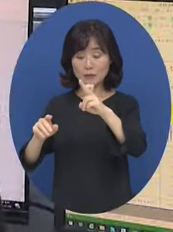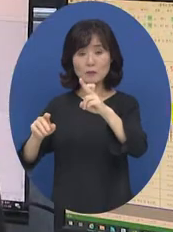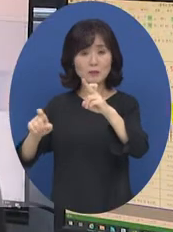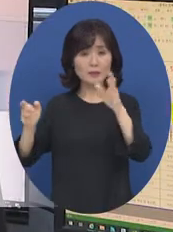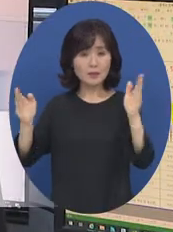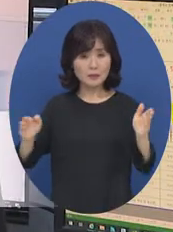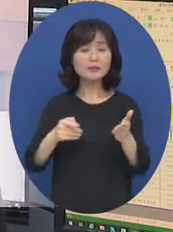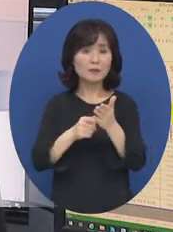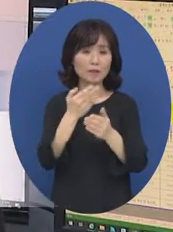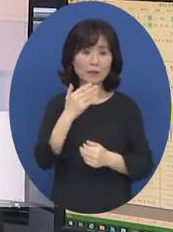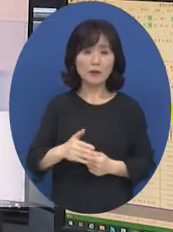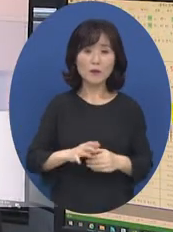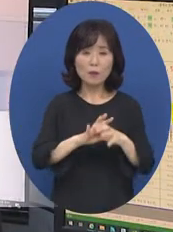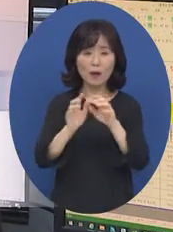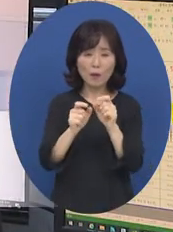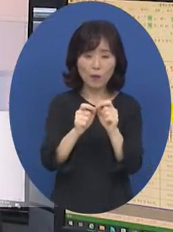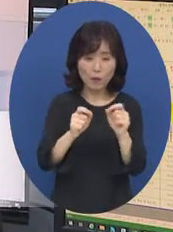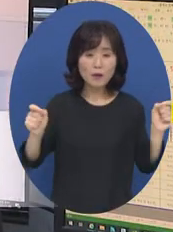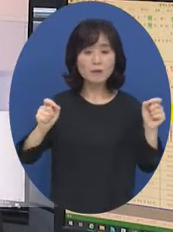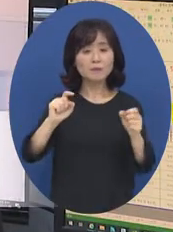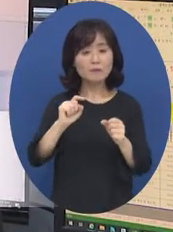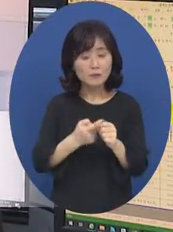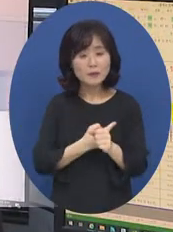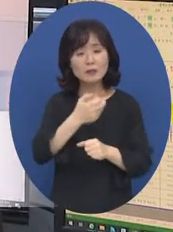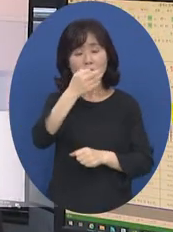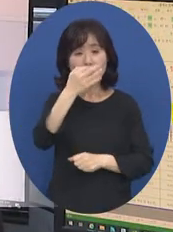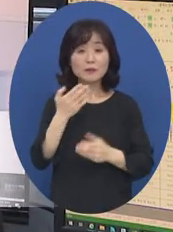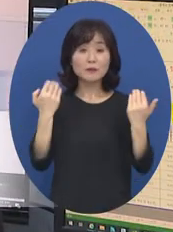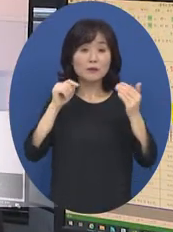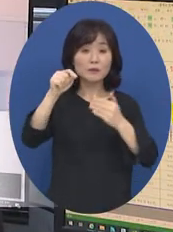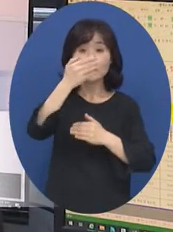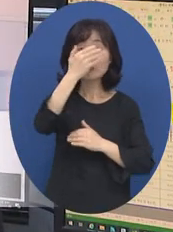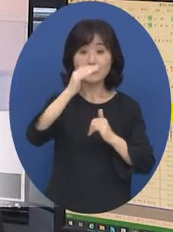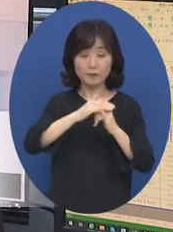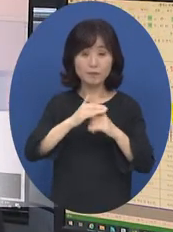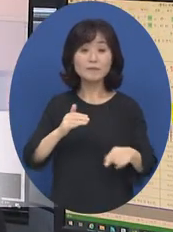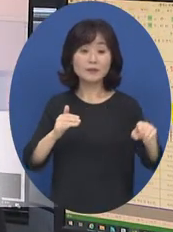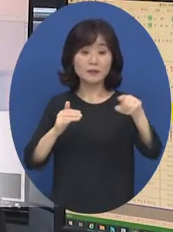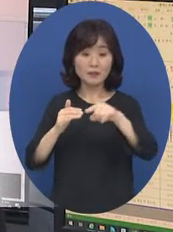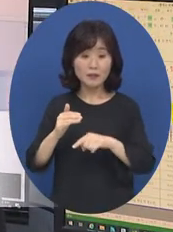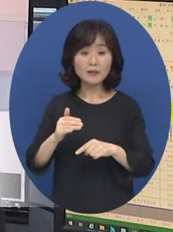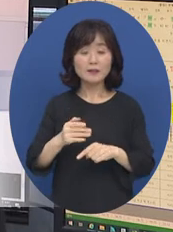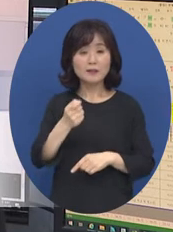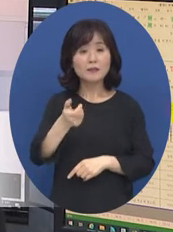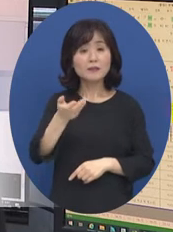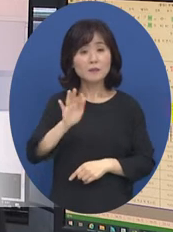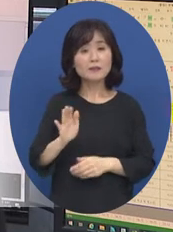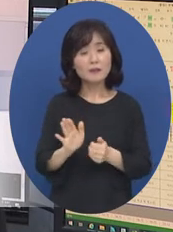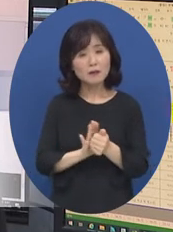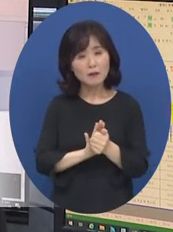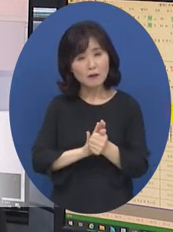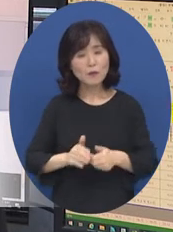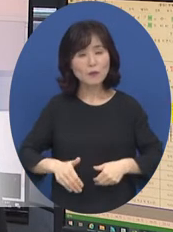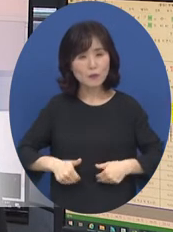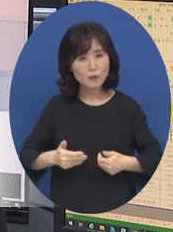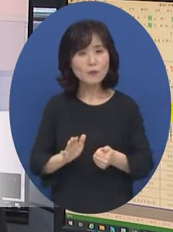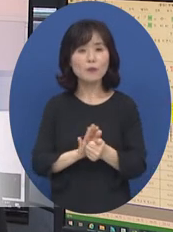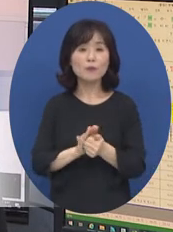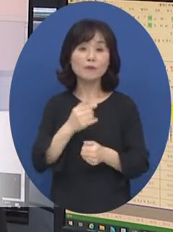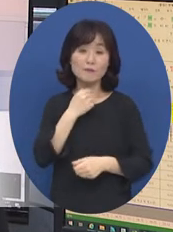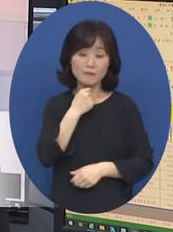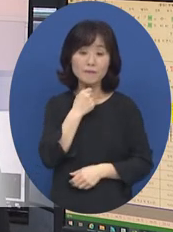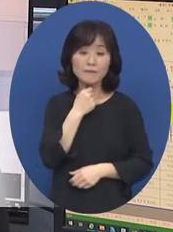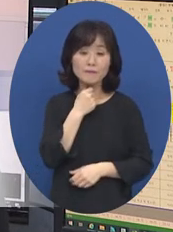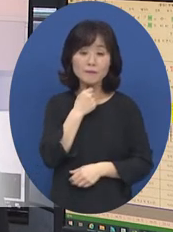코로나 일고 장기화로 더 힘들어진 학교 밖 청소년 들에게 작지만 따뜻한 이뤄 가 되기를